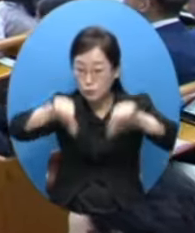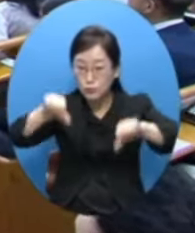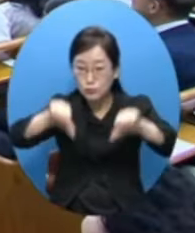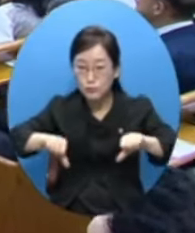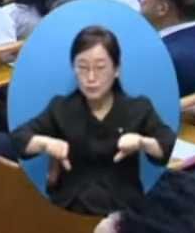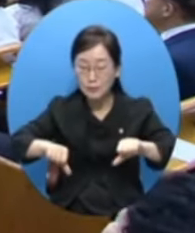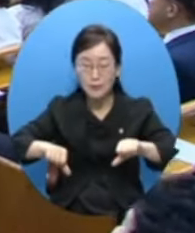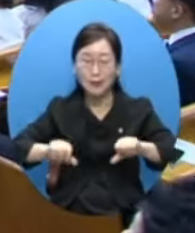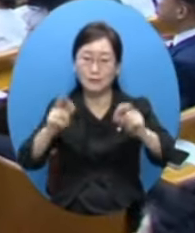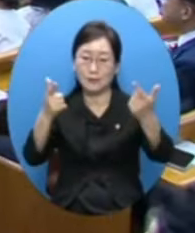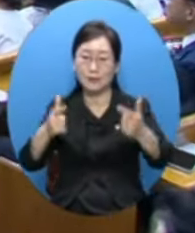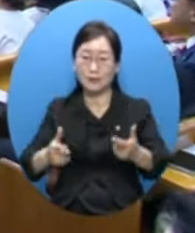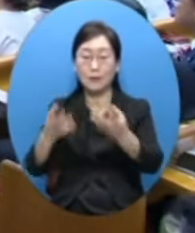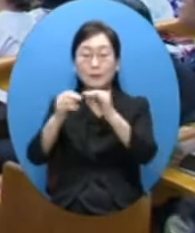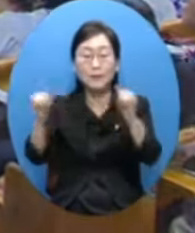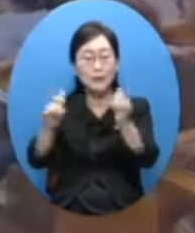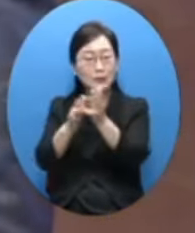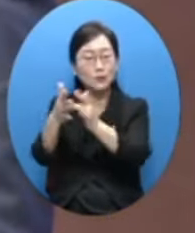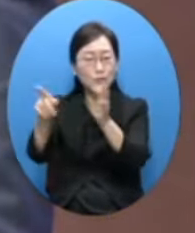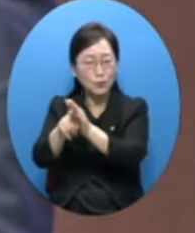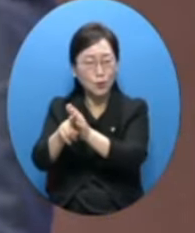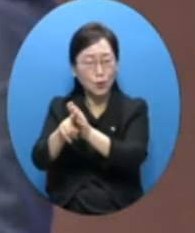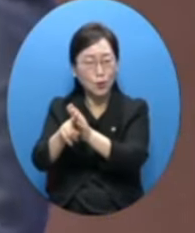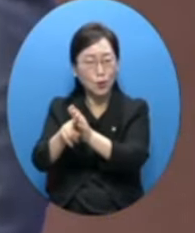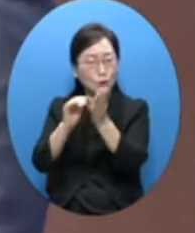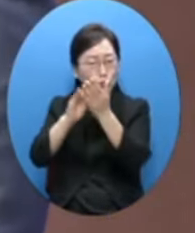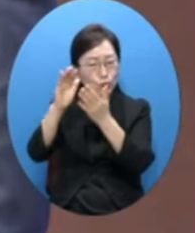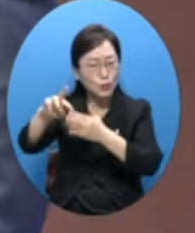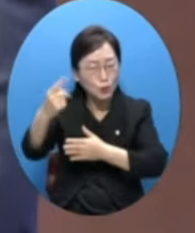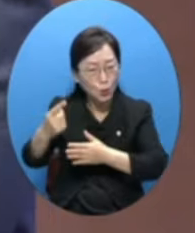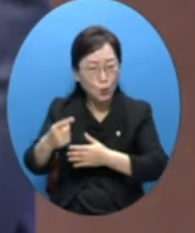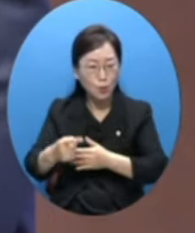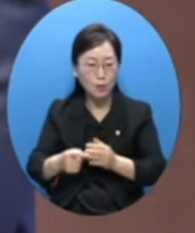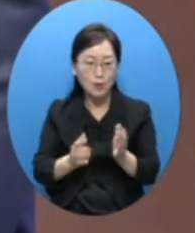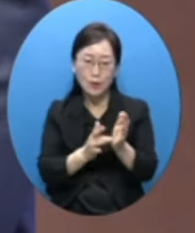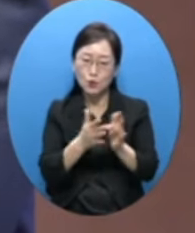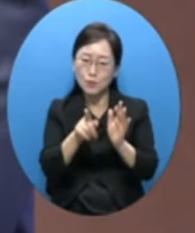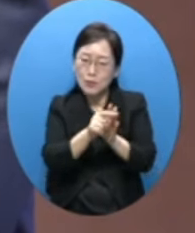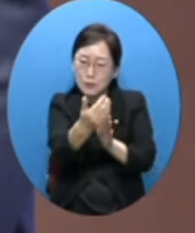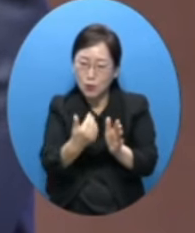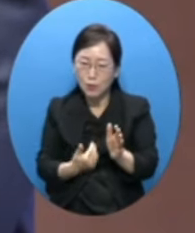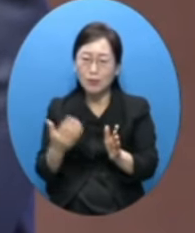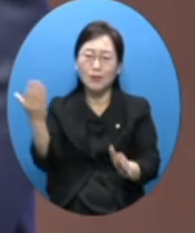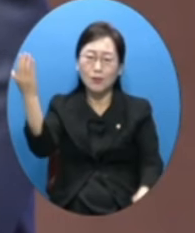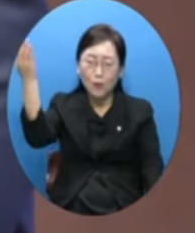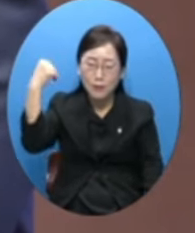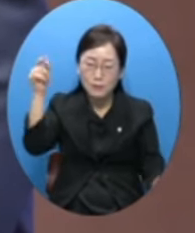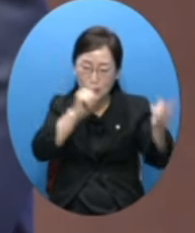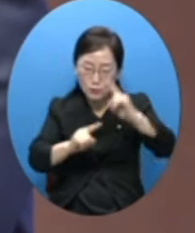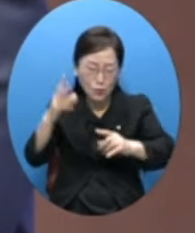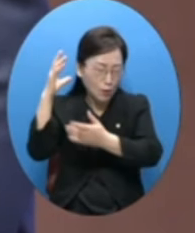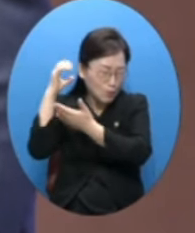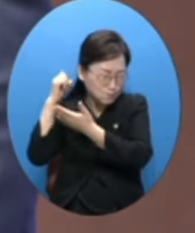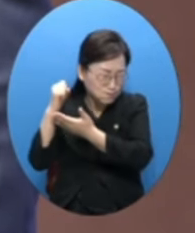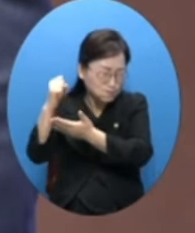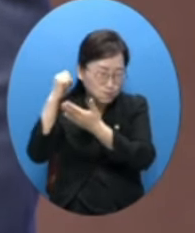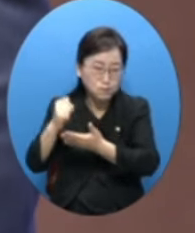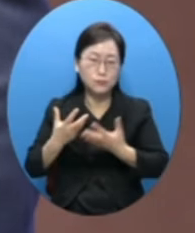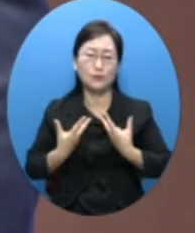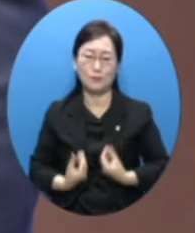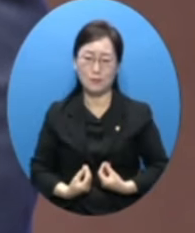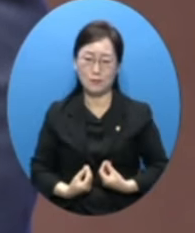아닙니다. 많은 사람 예수 믿고 나서도 예수 믿기 전에 상처받은 과거에 붙잡혀 삽니다. 그래서